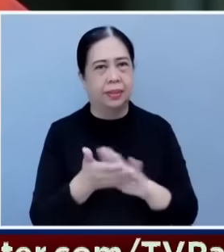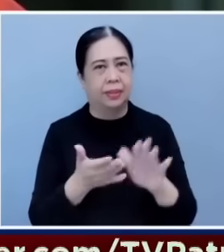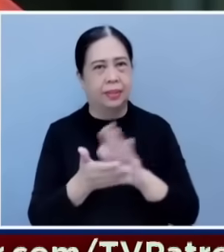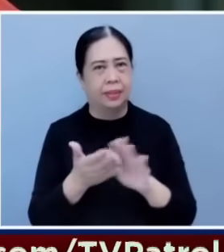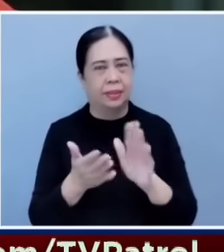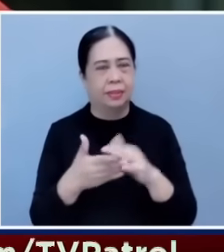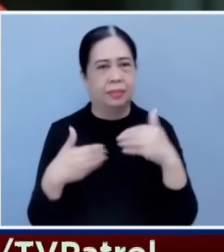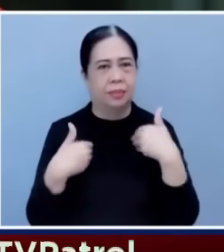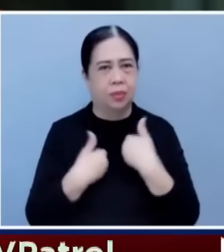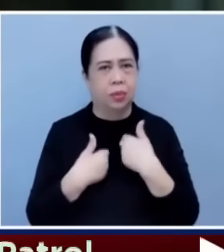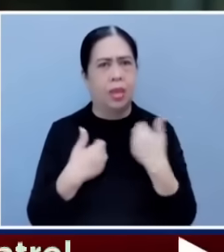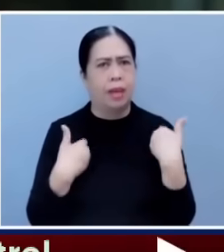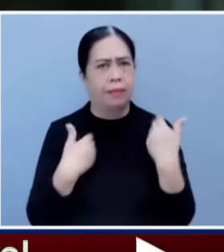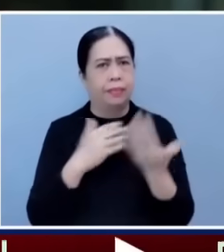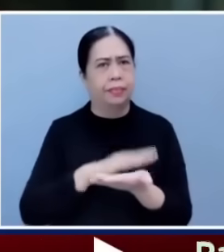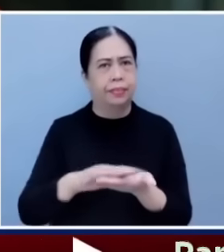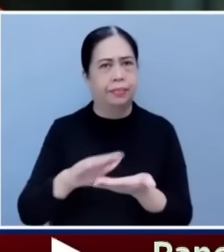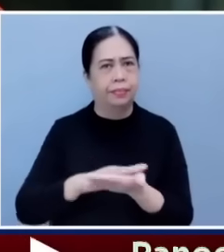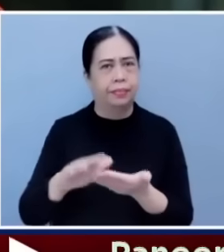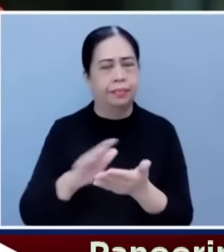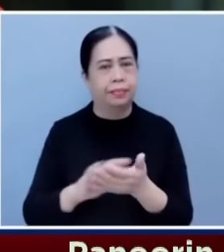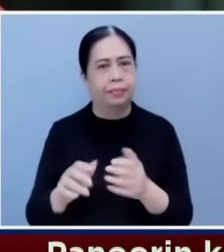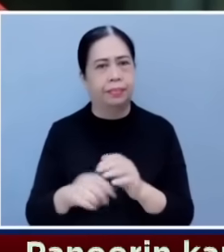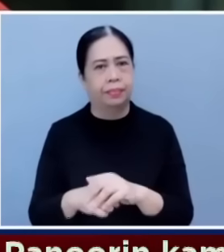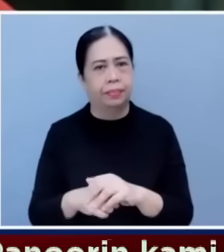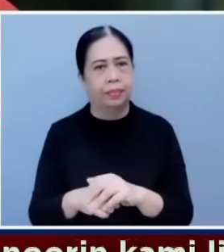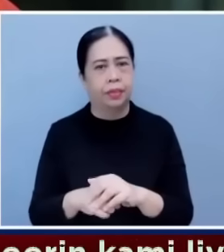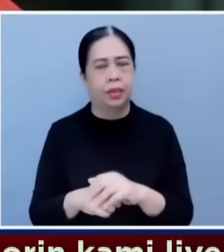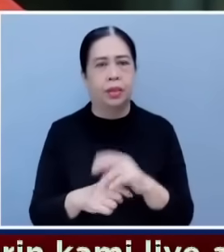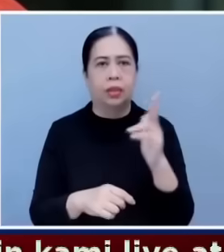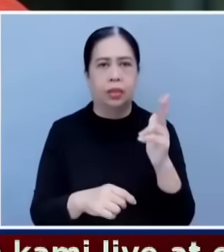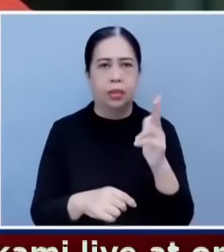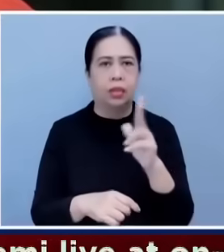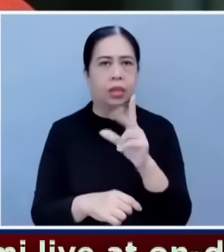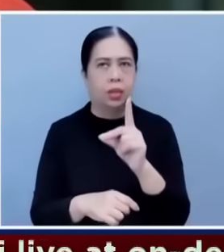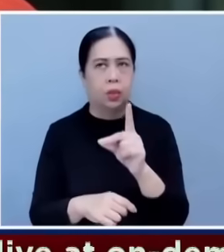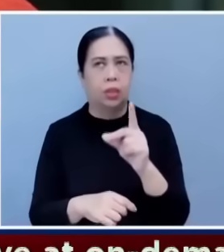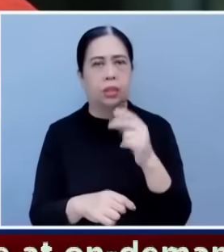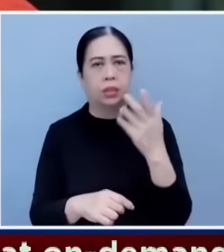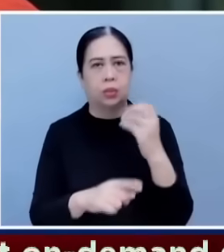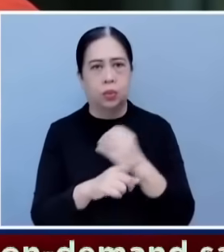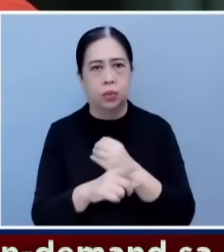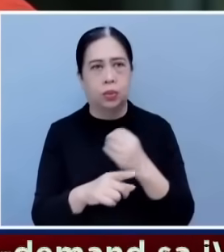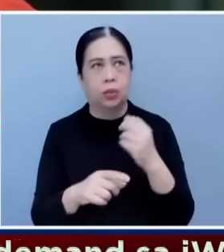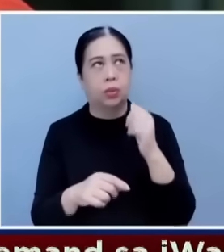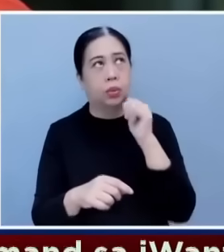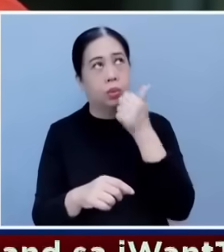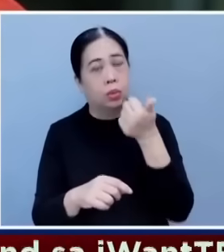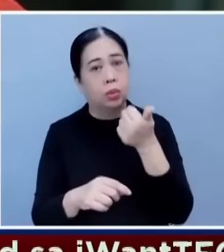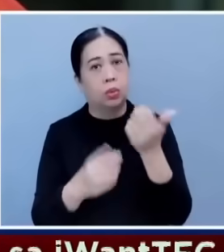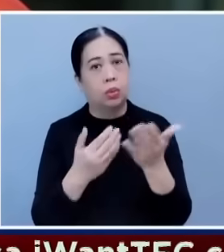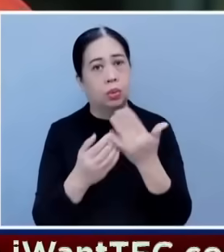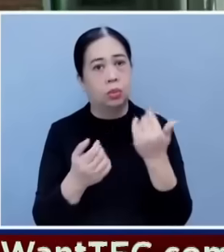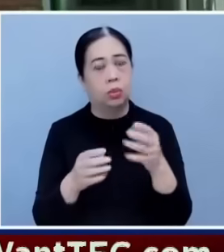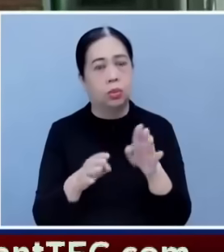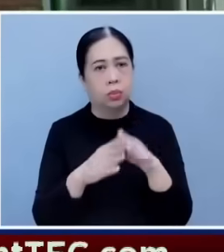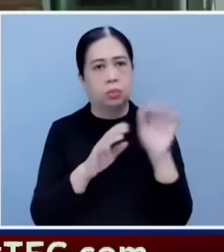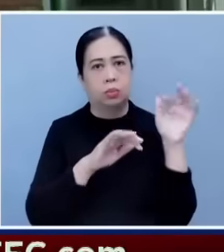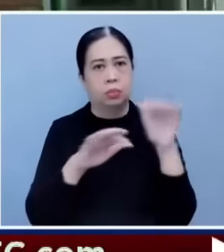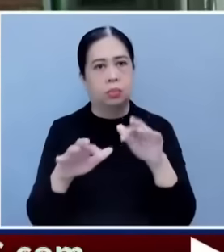May naglilinis naman po ng 30 and 31 po. So bukas po, halos magdamag lang ang tao